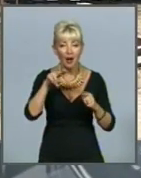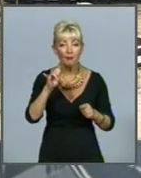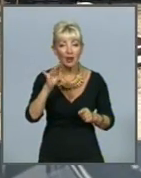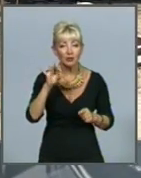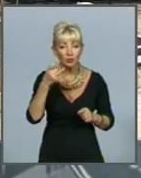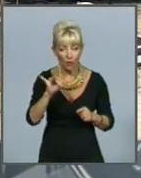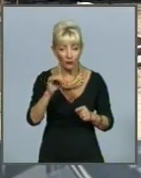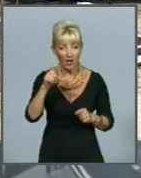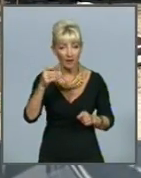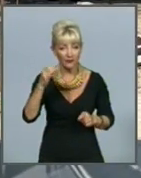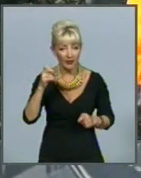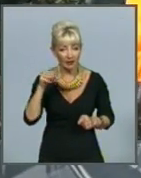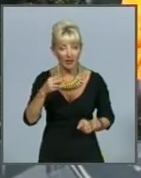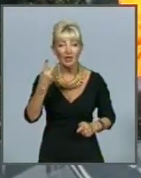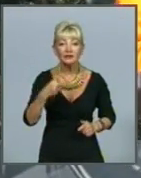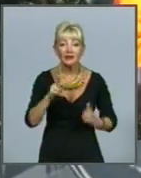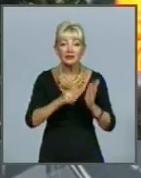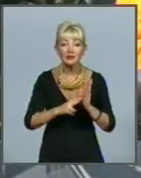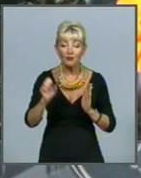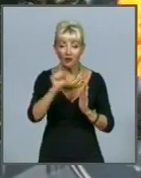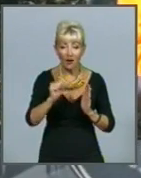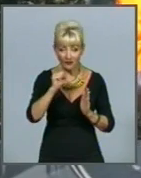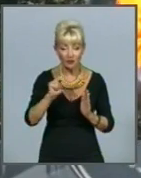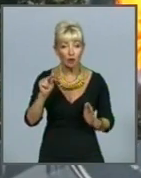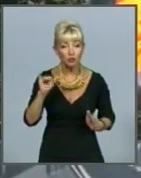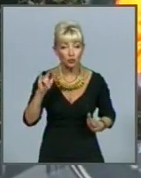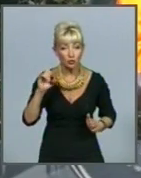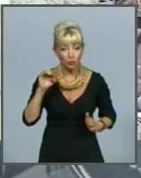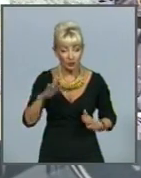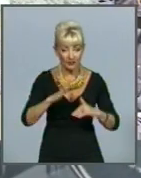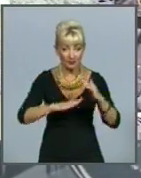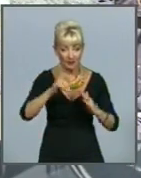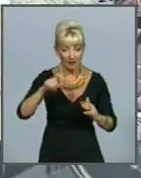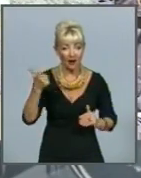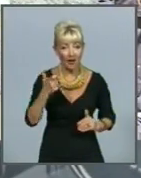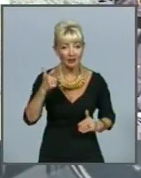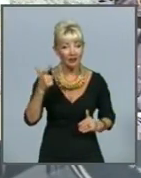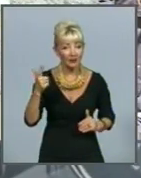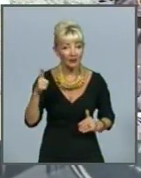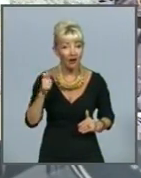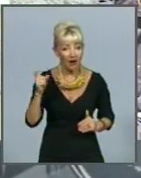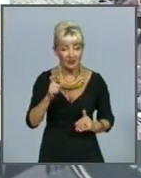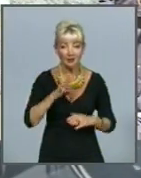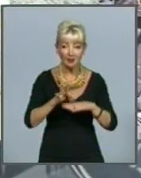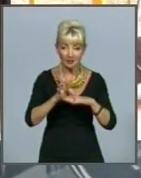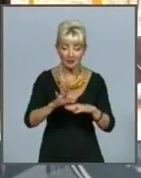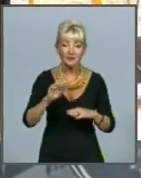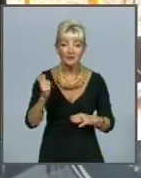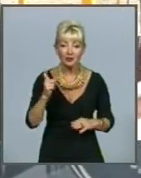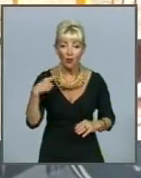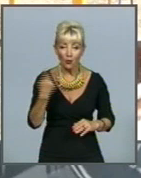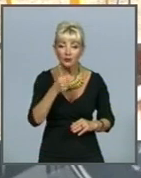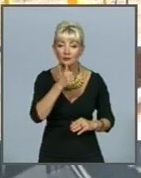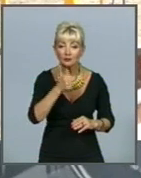в місті Чугуїв на учбовому полігоні фахівцями АТ «Харківгаз» були проведені перші в Харківській області тестування впливу водню на